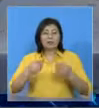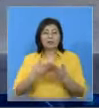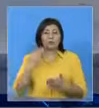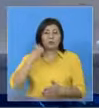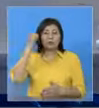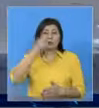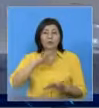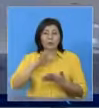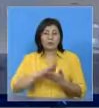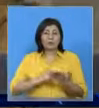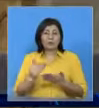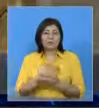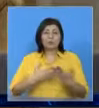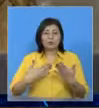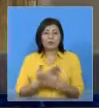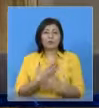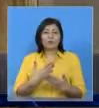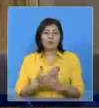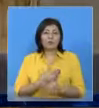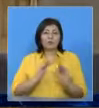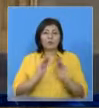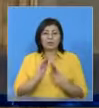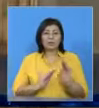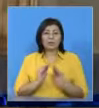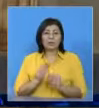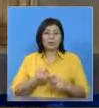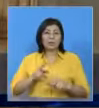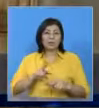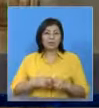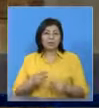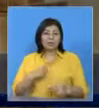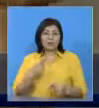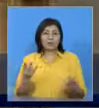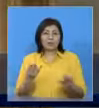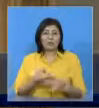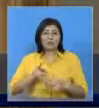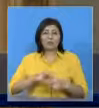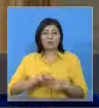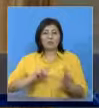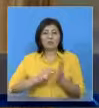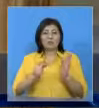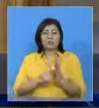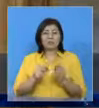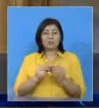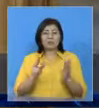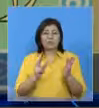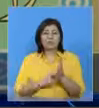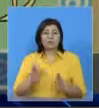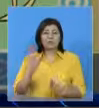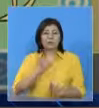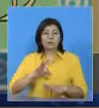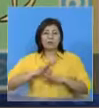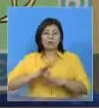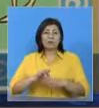он продолжает собирать все новые и новые экспонаты. Также стоит отметить, что в данном выставочном зале 18 октября